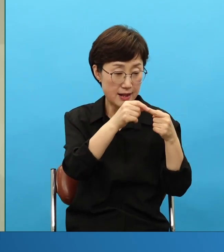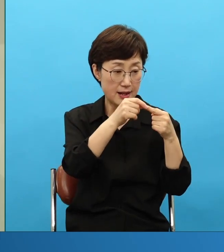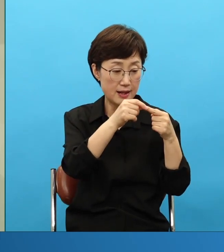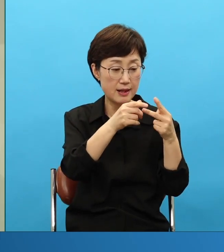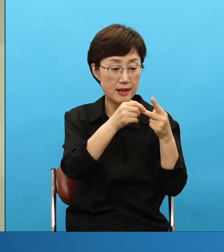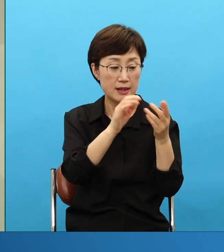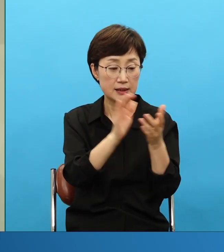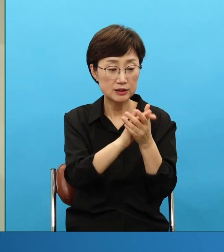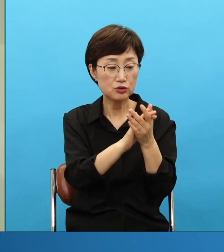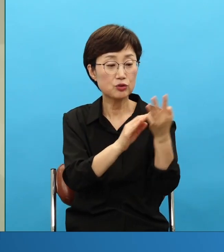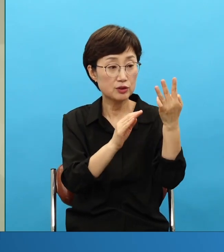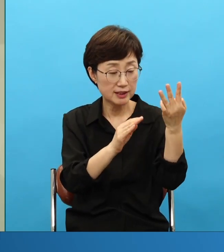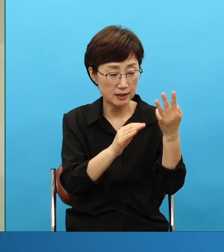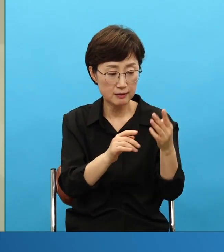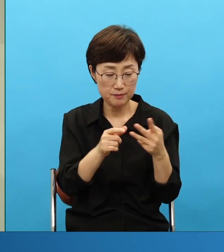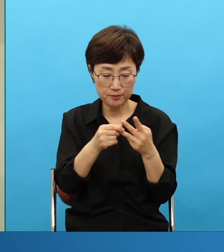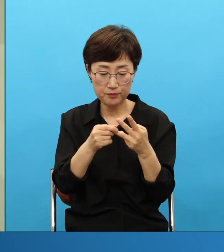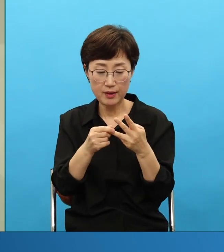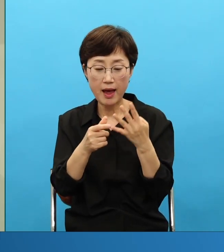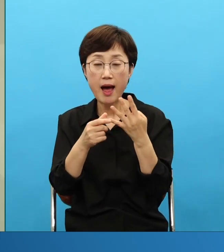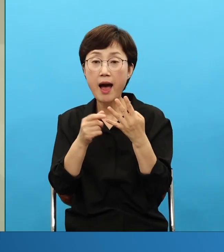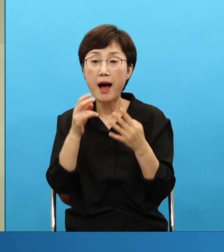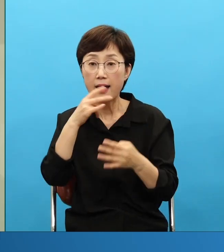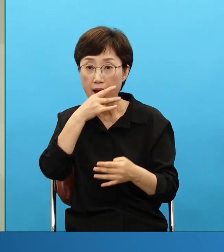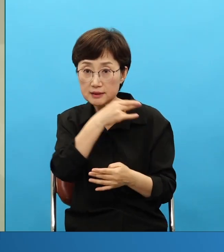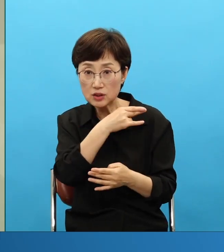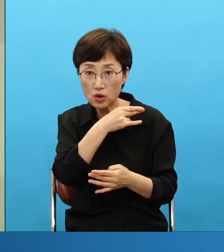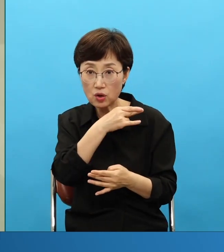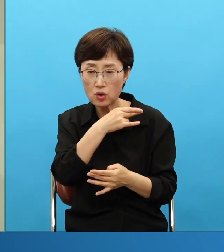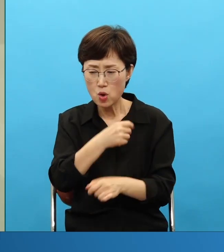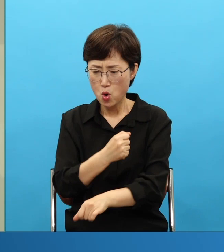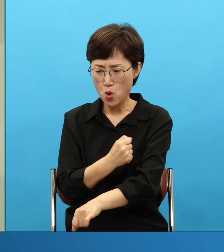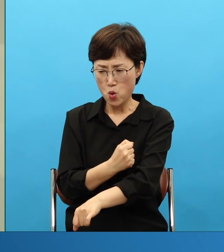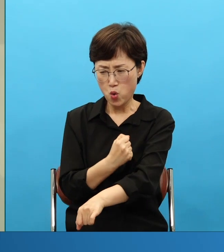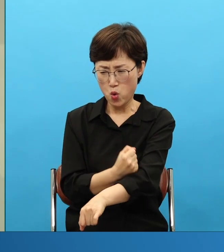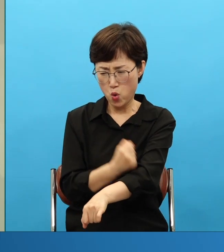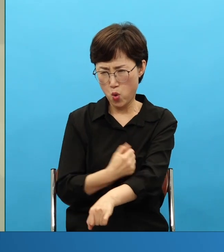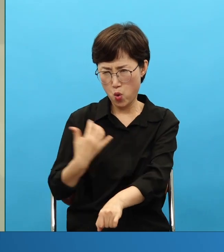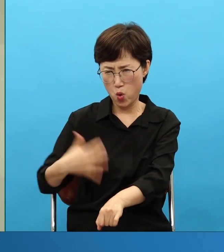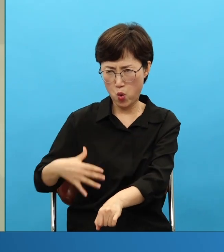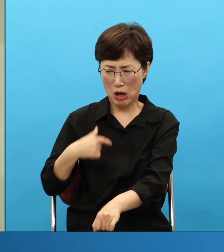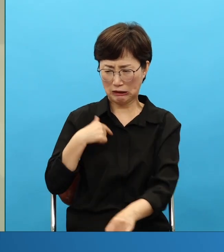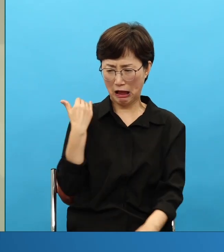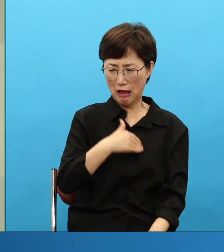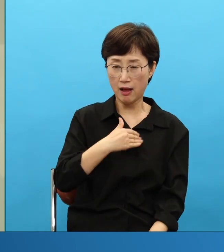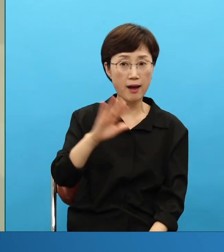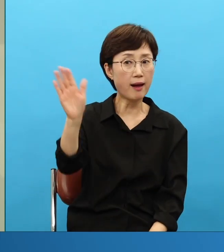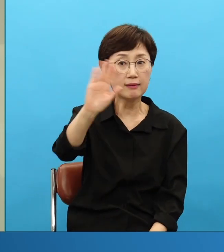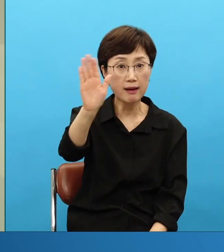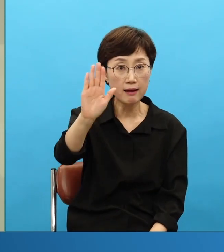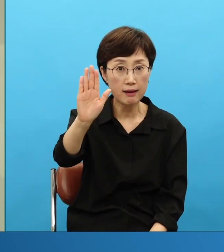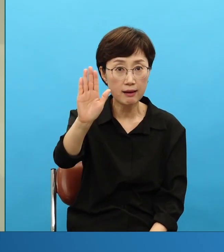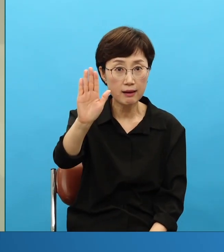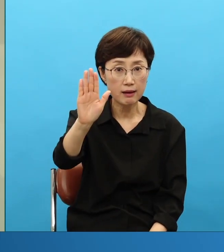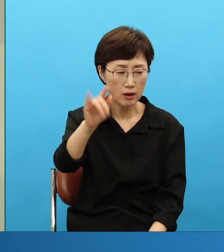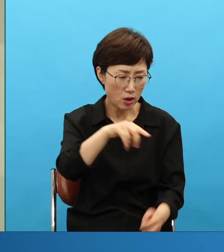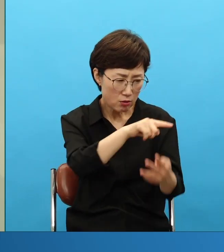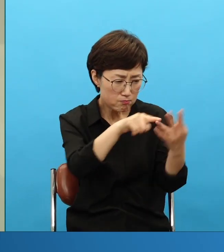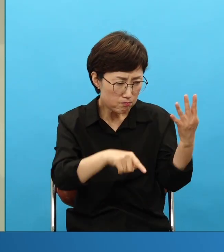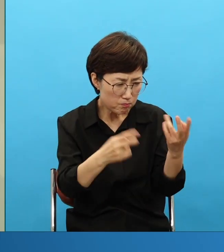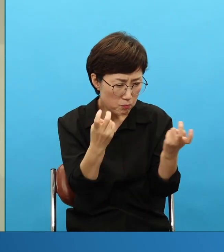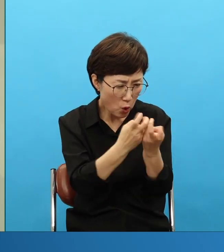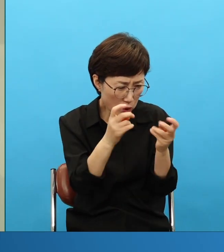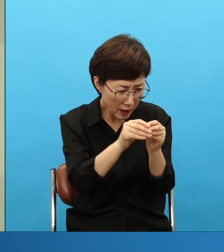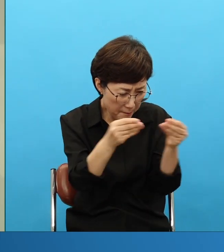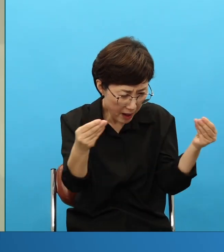다 큰일을 한 게 아닙니다. That's why Shadrach, Meshach, Abednego, Daniel, Esther, they didn't do great things. 진짜 망대를 세웠어요. They raised the